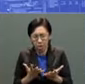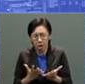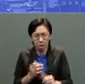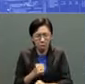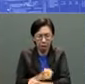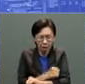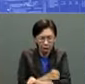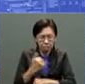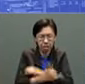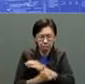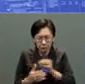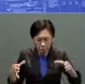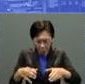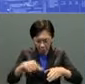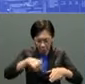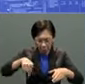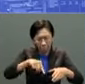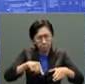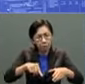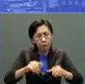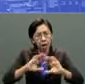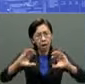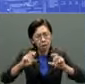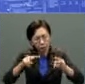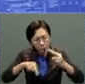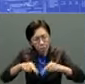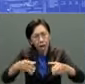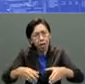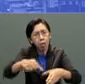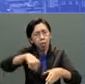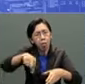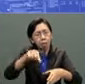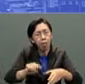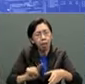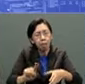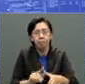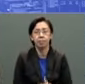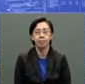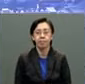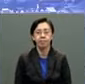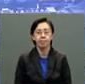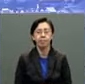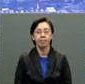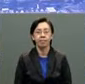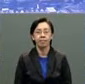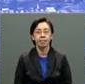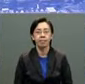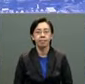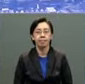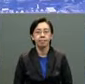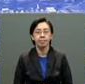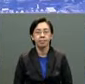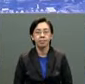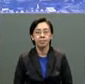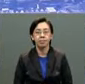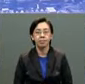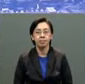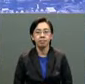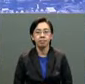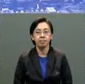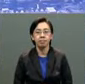แล้วทางรัฐบาลจะมีมาตรการเข้าไปดูแลยังไงบ้างคะ ก็ตอนนี้ก็